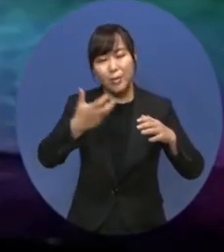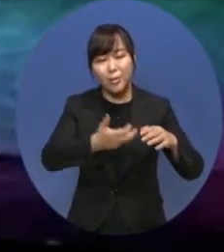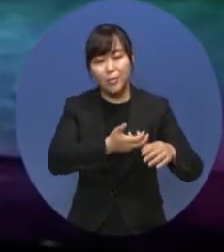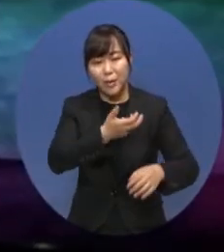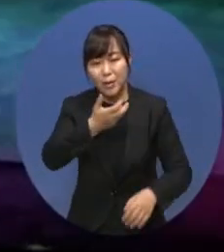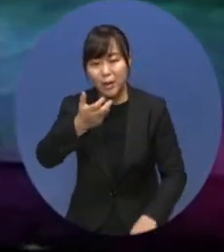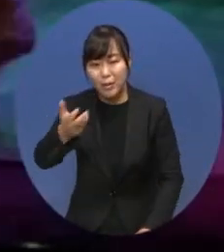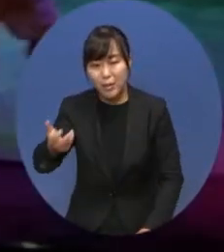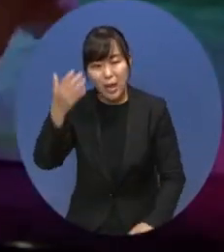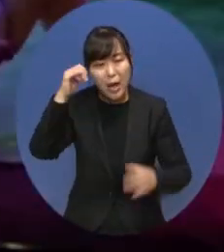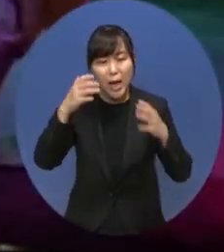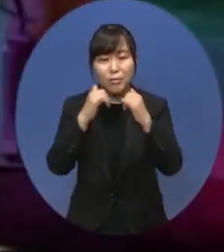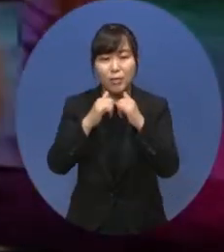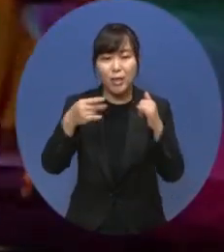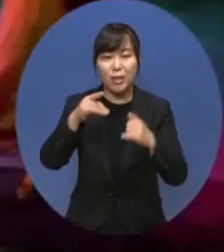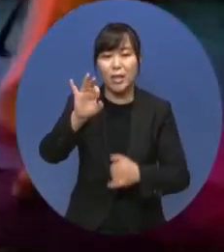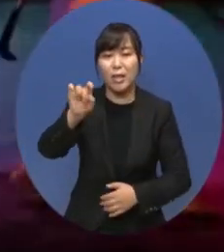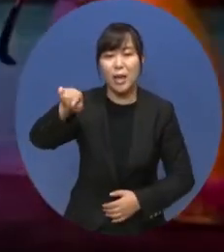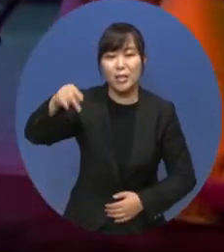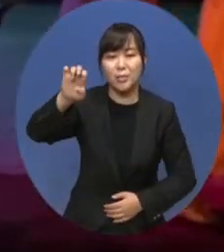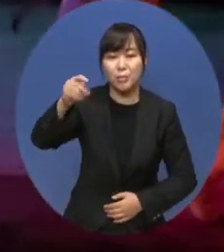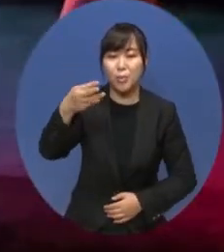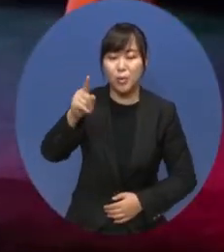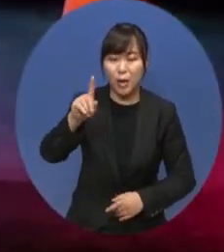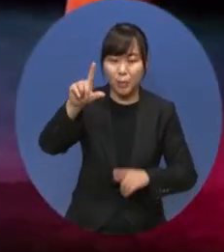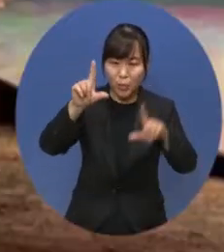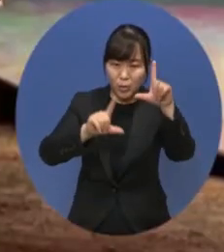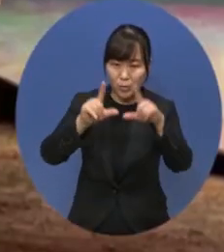한인 디아스프라의 모습을 다룬 이 작품은